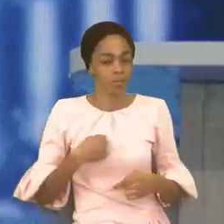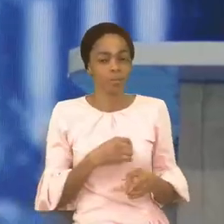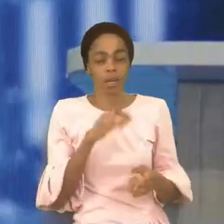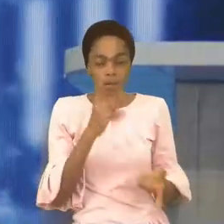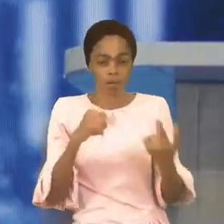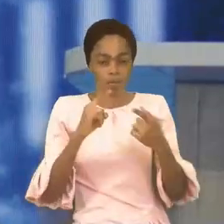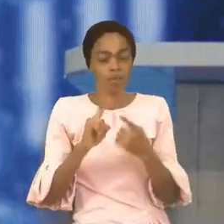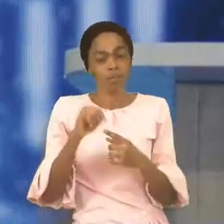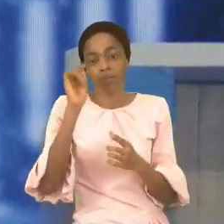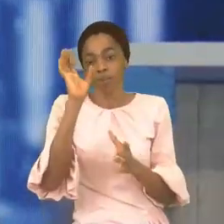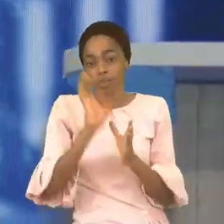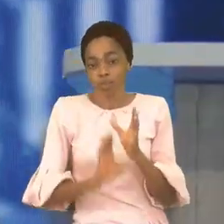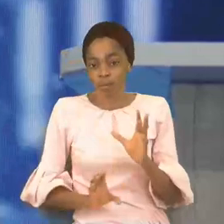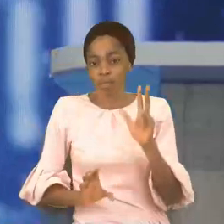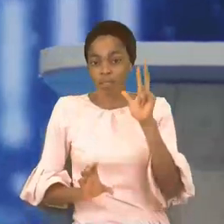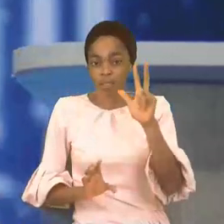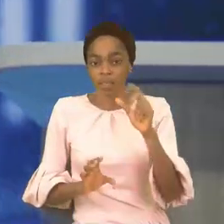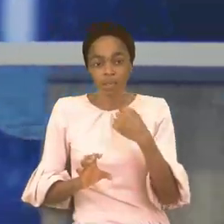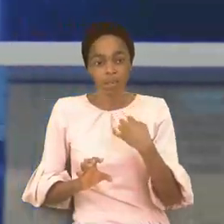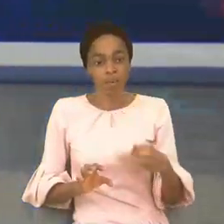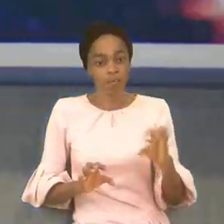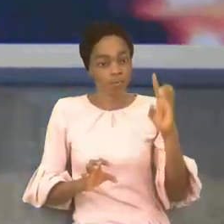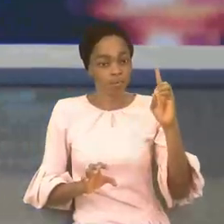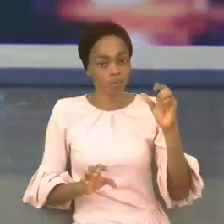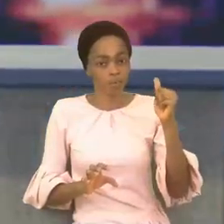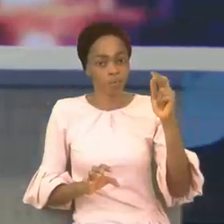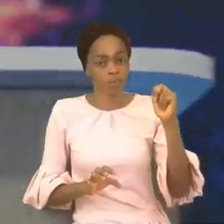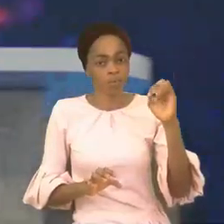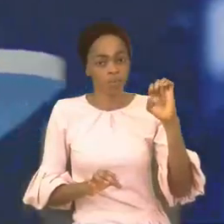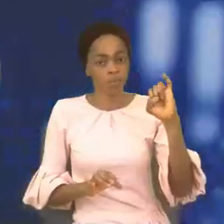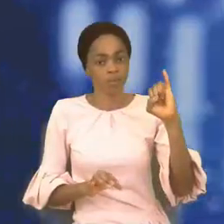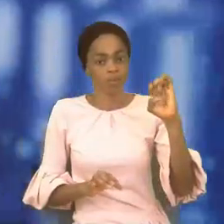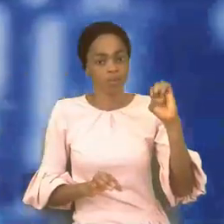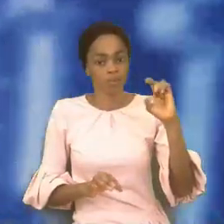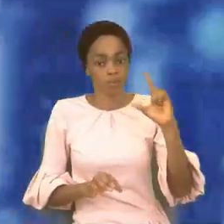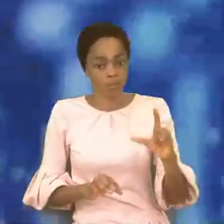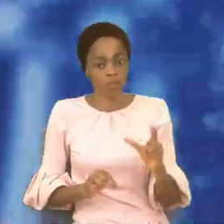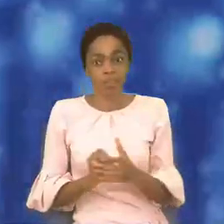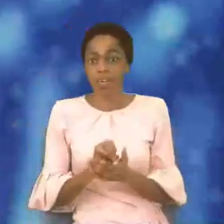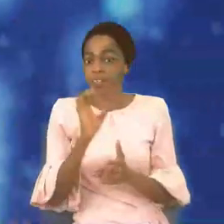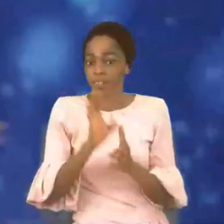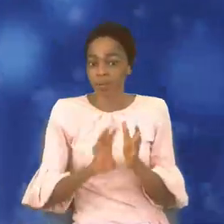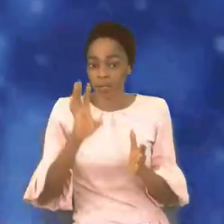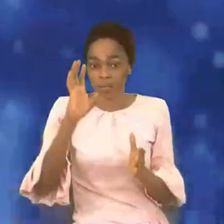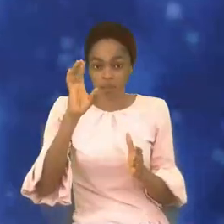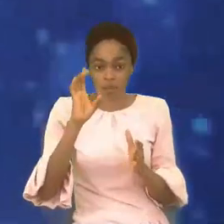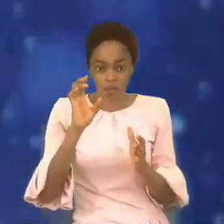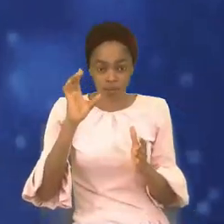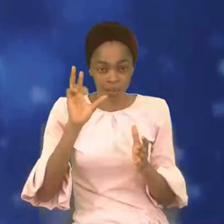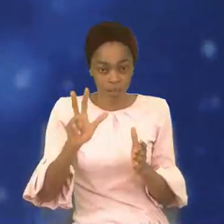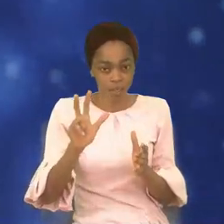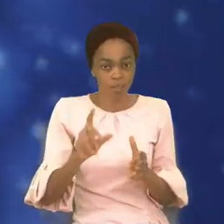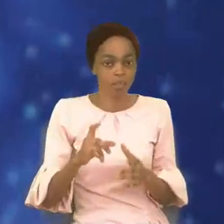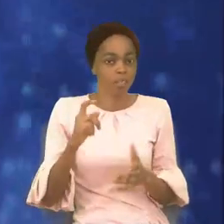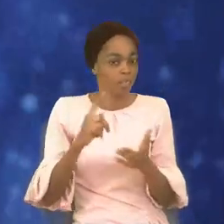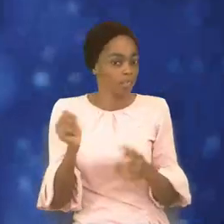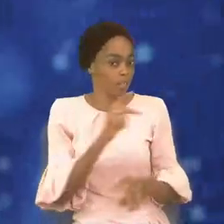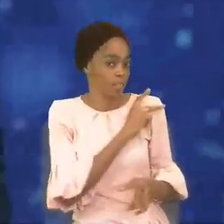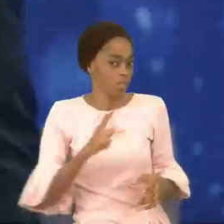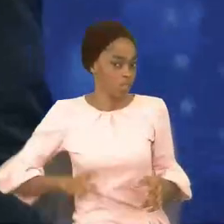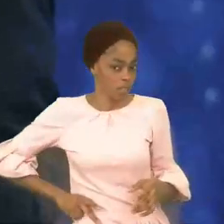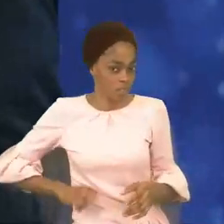au chapitre 3 de Daniel. En réalité, dans le chapitre 3 de Daniel, Nebuchadnezzar, le roi,